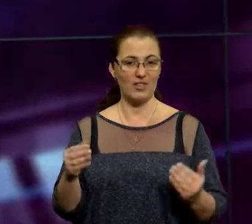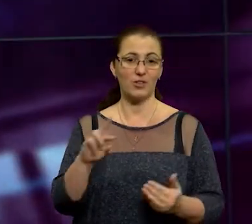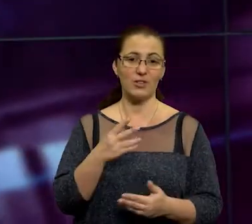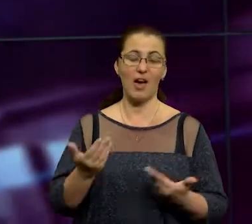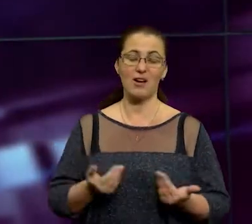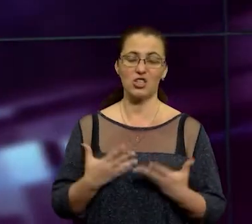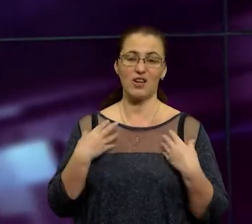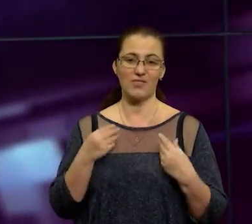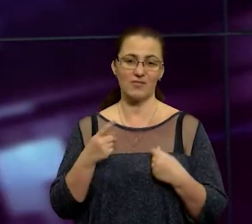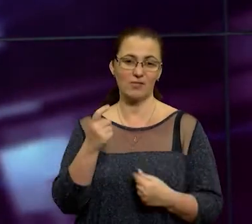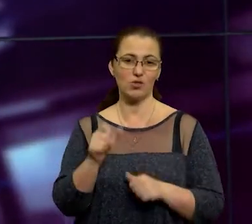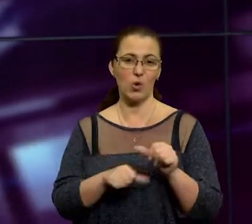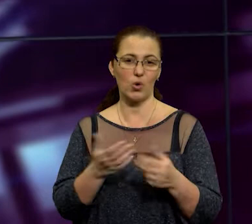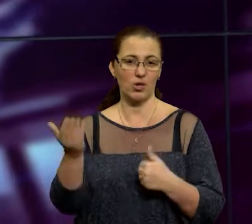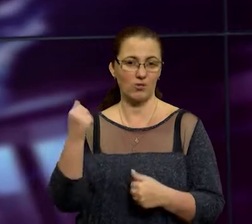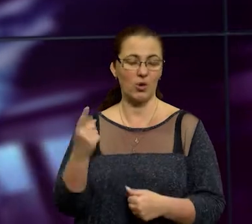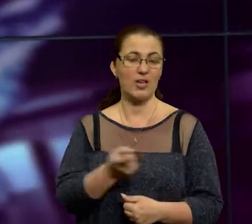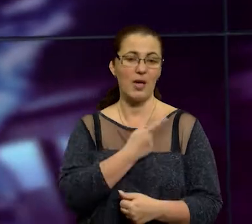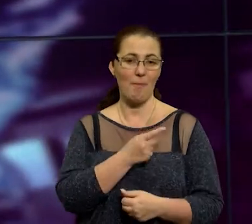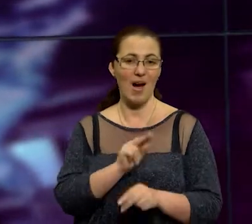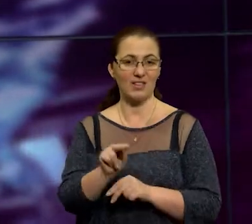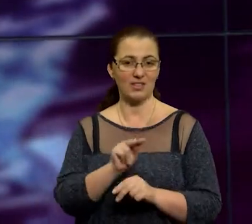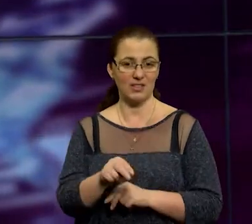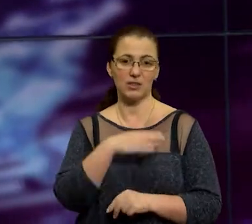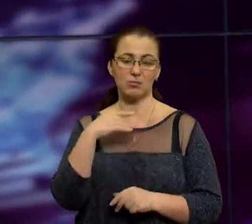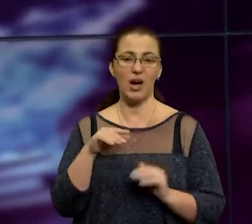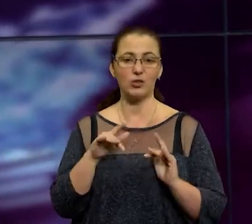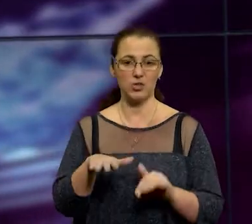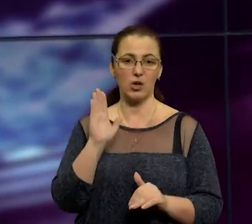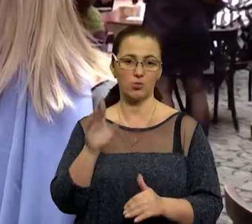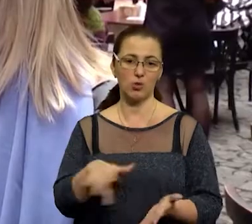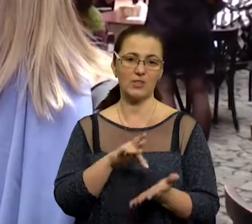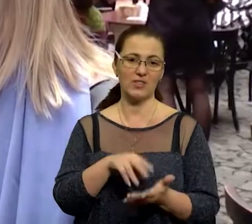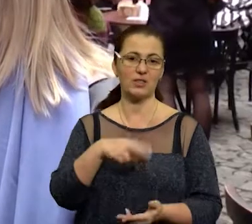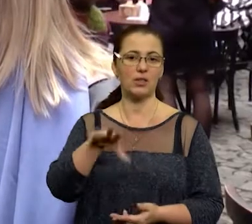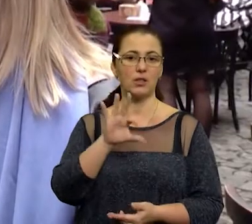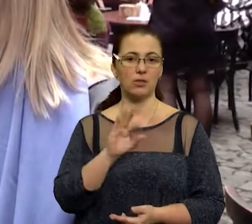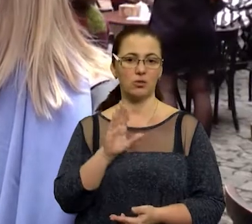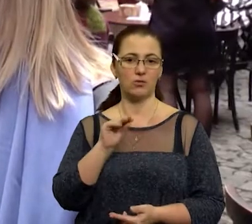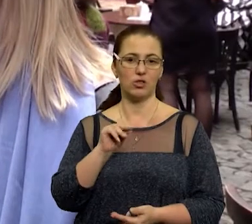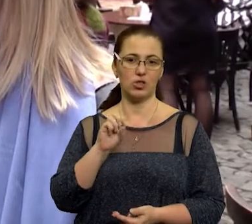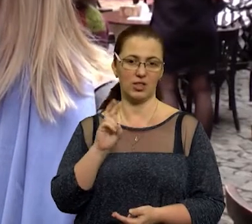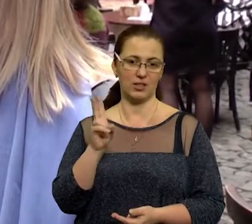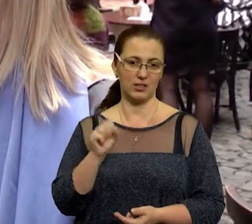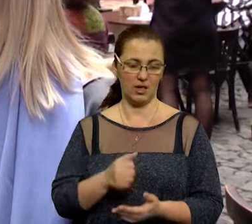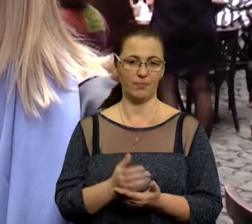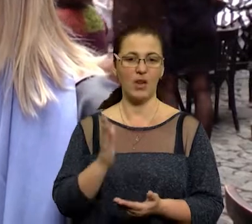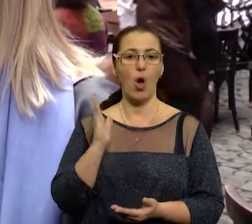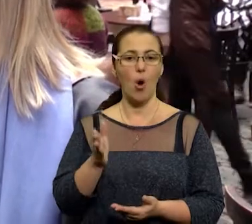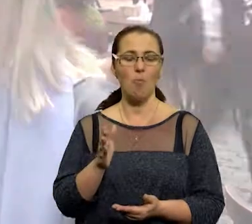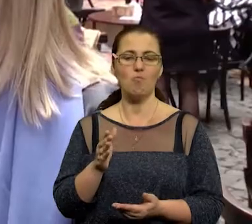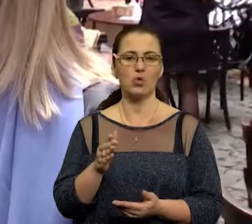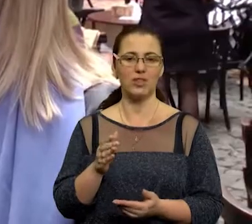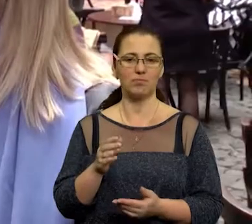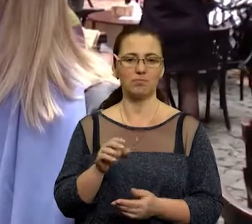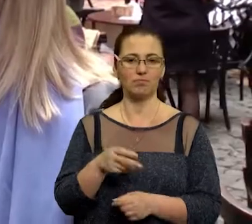Львів 100 років тому та майстер-клас. Чимало заходів буде і у центрі Довженка. Це буде 3D-мапінг на храмі Різдва Пресвятої